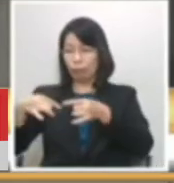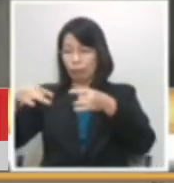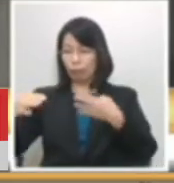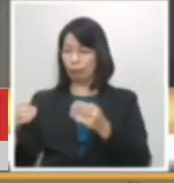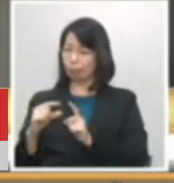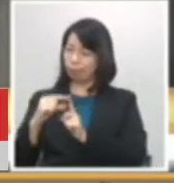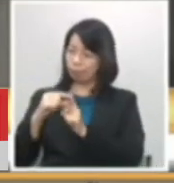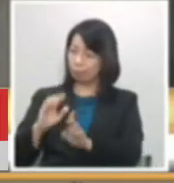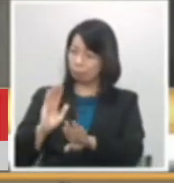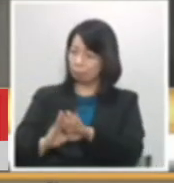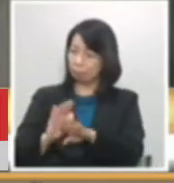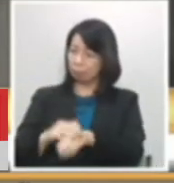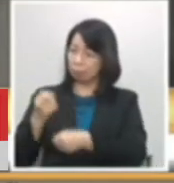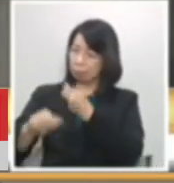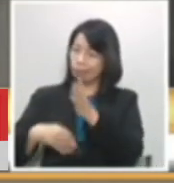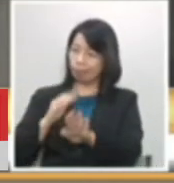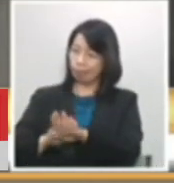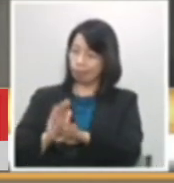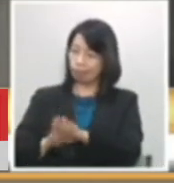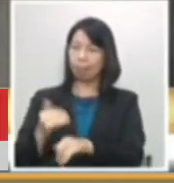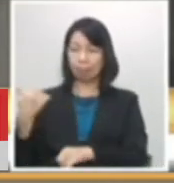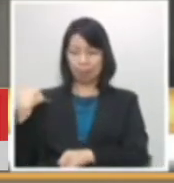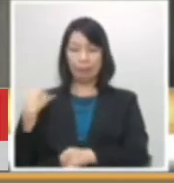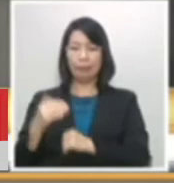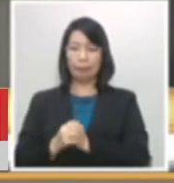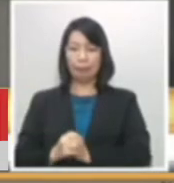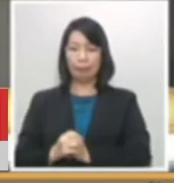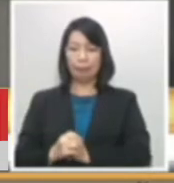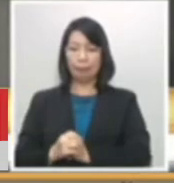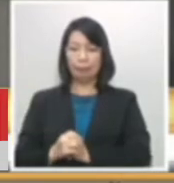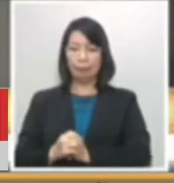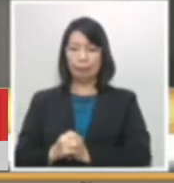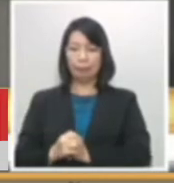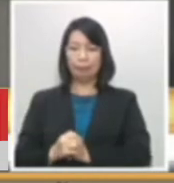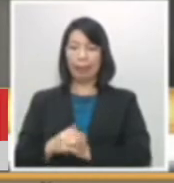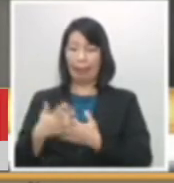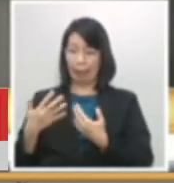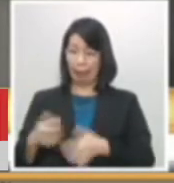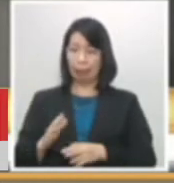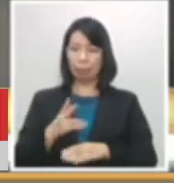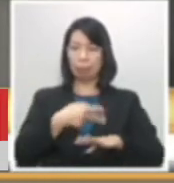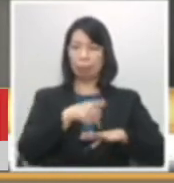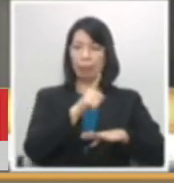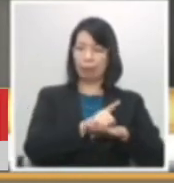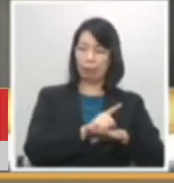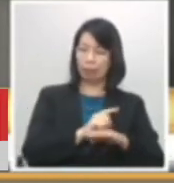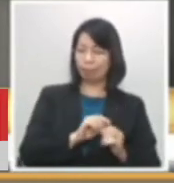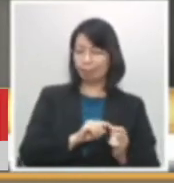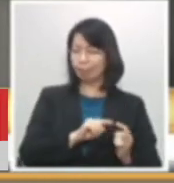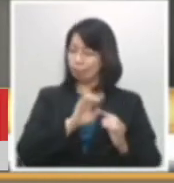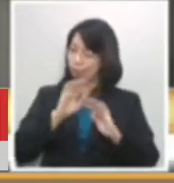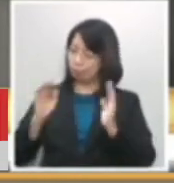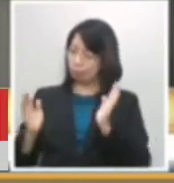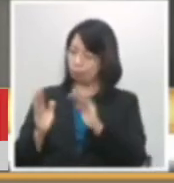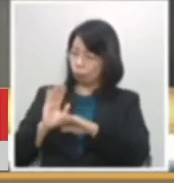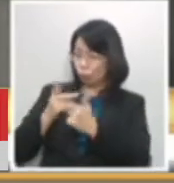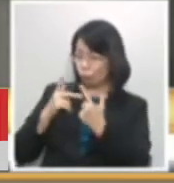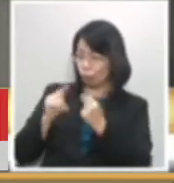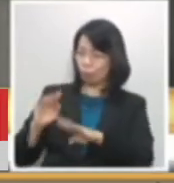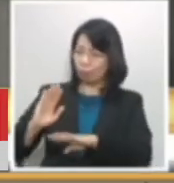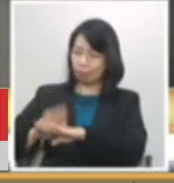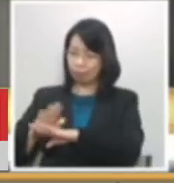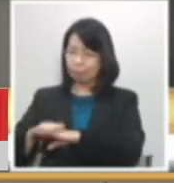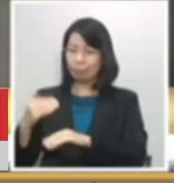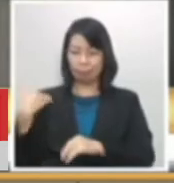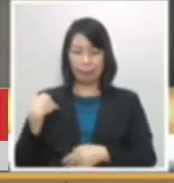ำตักเตือนอีกส่วนหนึ่งทางรัฐบาลก็ขึ้นมายอผมก็เห็นด้วยในหลายเรื่องโดยเฉพาะท่